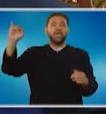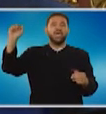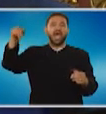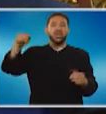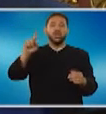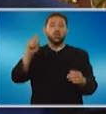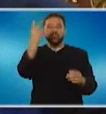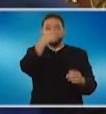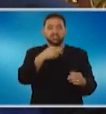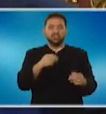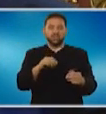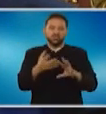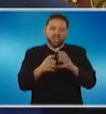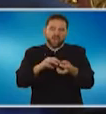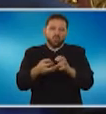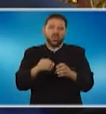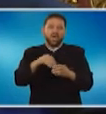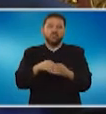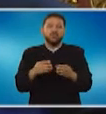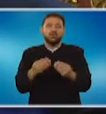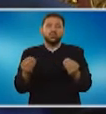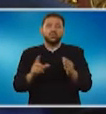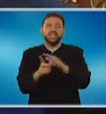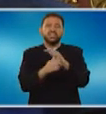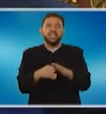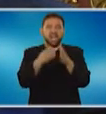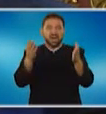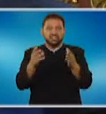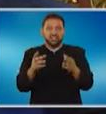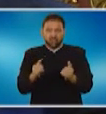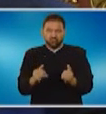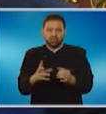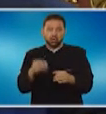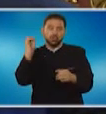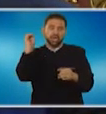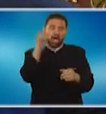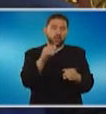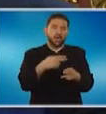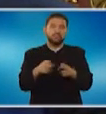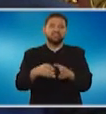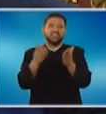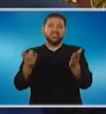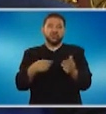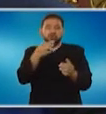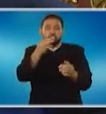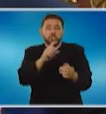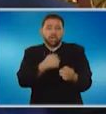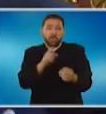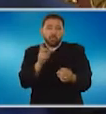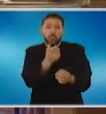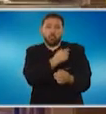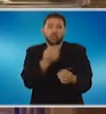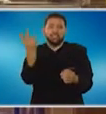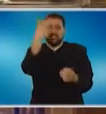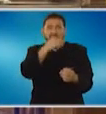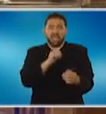unde, prin Vechiul Testament sau Noul Testament, de ce nu? Și să aruncăm cât colo Scripturii. Ce spune Domnul aici? Nu înțeleg nimic. Știu oameni care